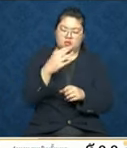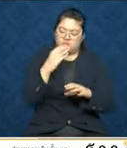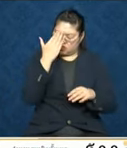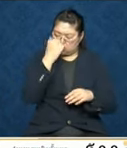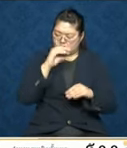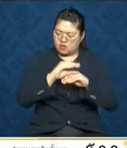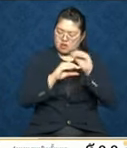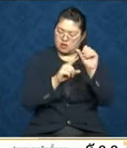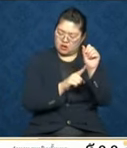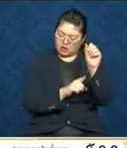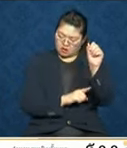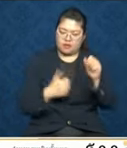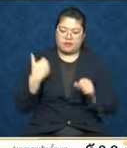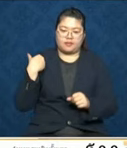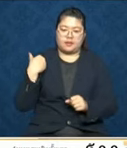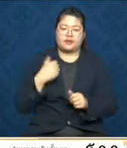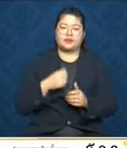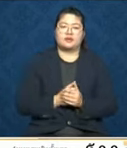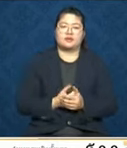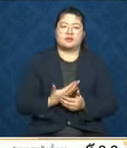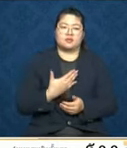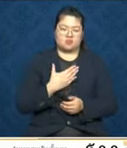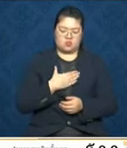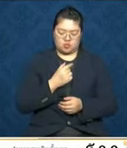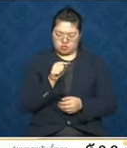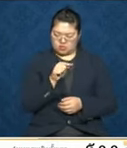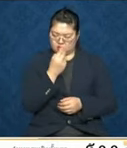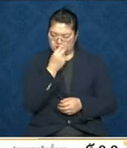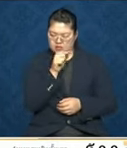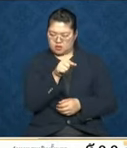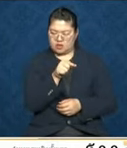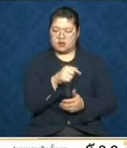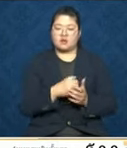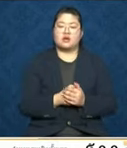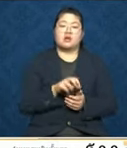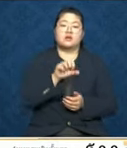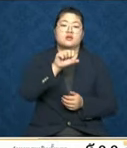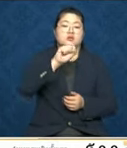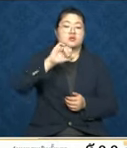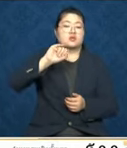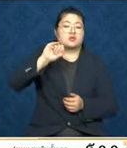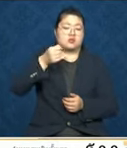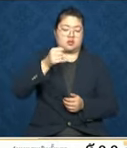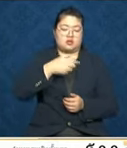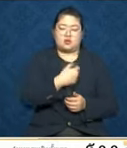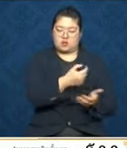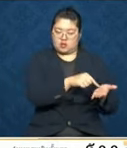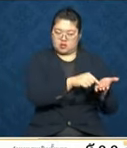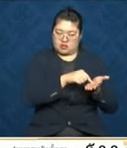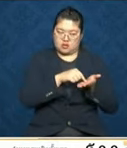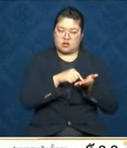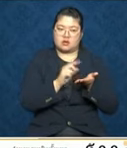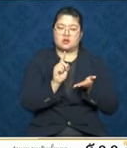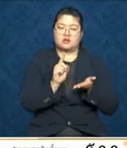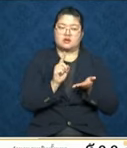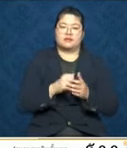ากซึ่งผมก็ได้ทราบว่าทางท่านสจ.รายงานว่าอาค